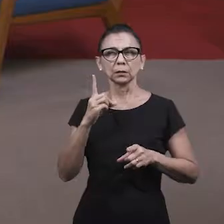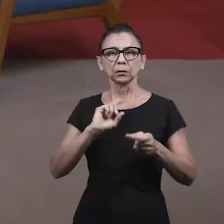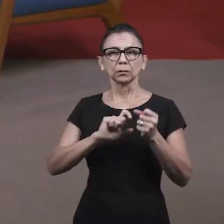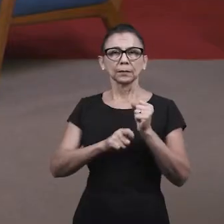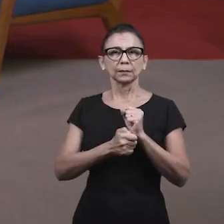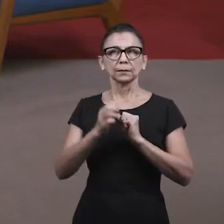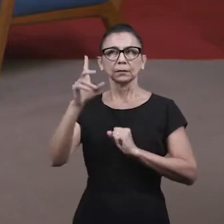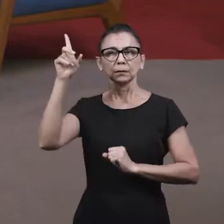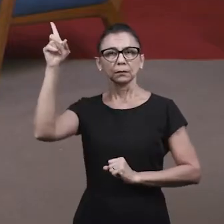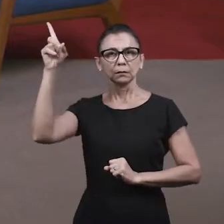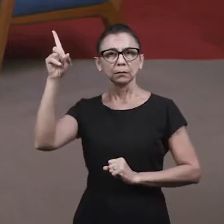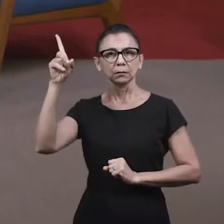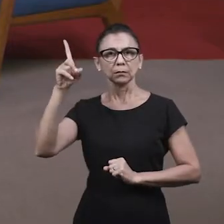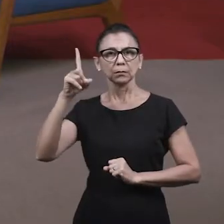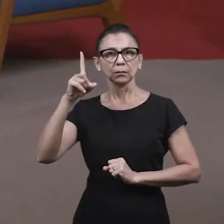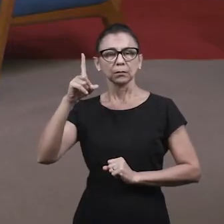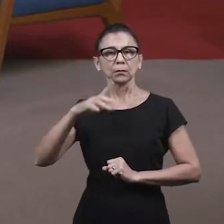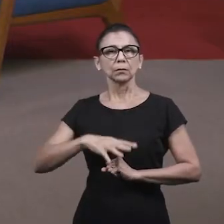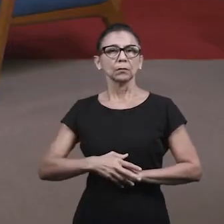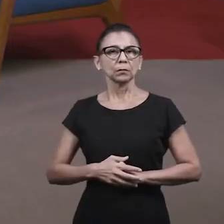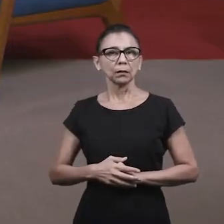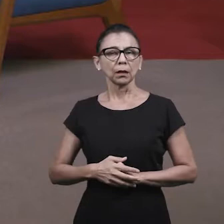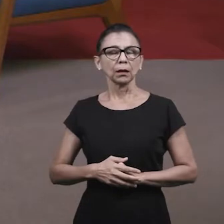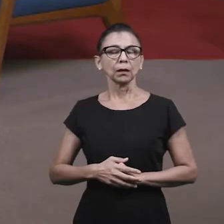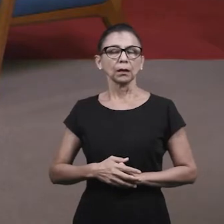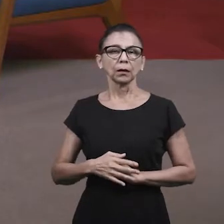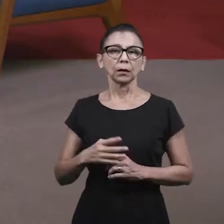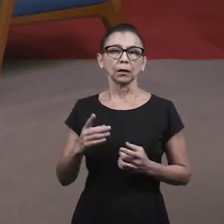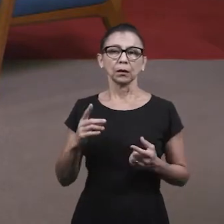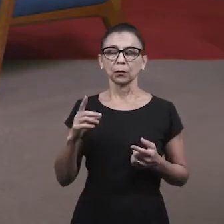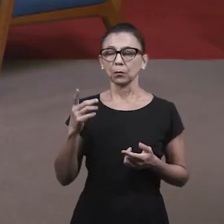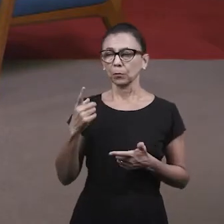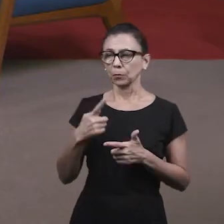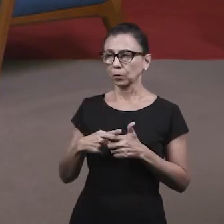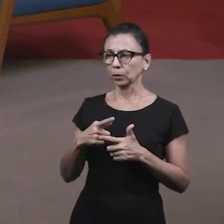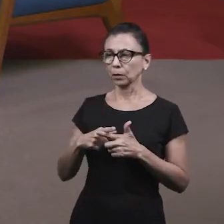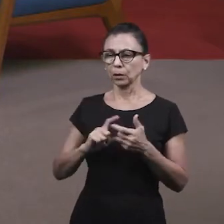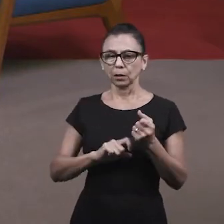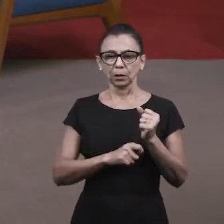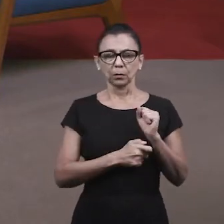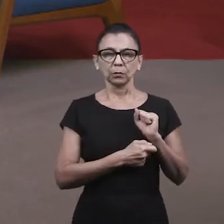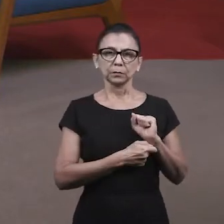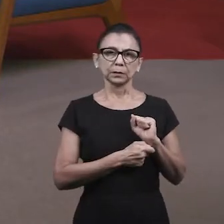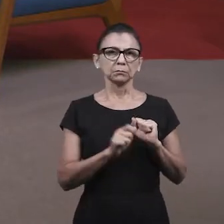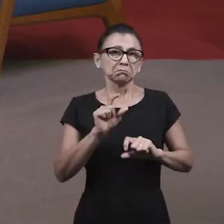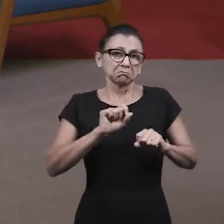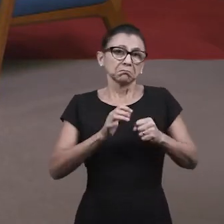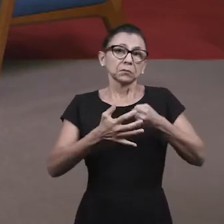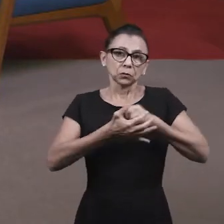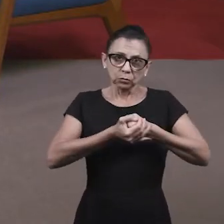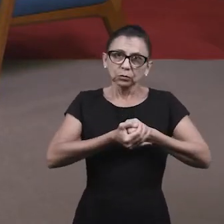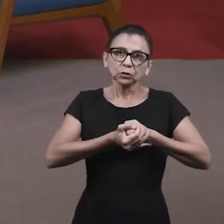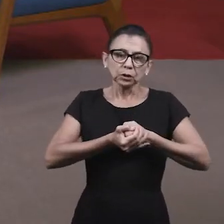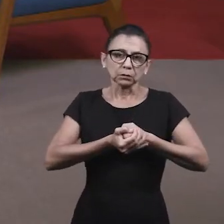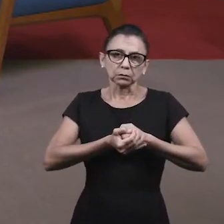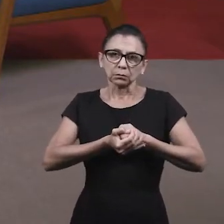que l'homme puisse connaître et découvre le mystère, de vivre une expérience avec Dieu.